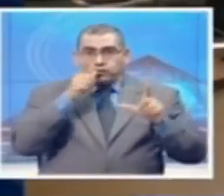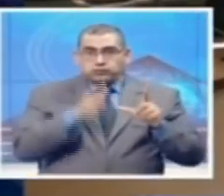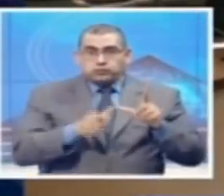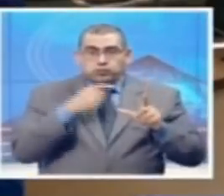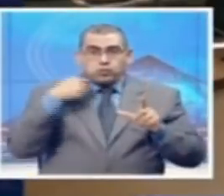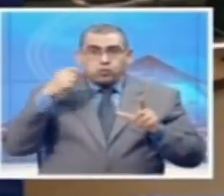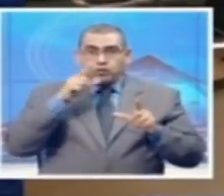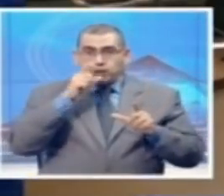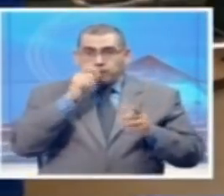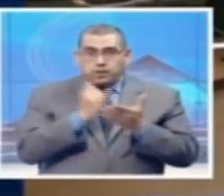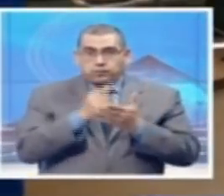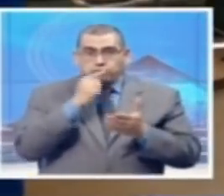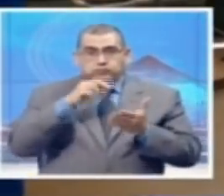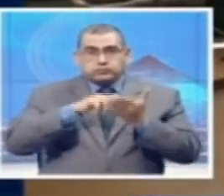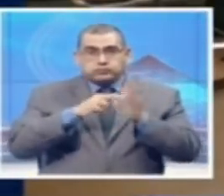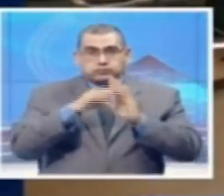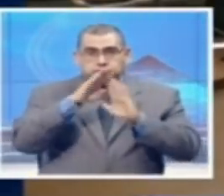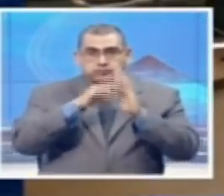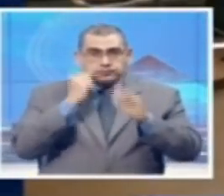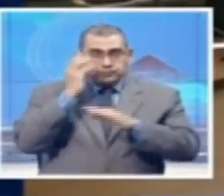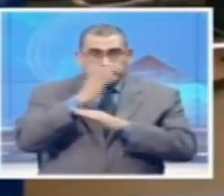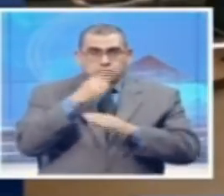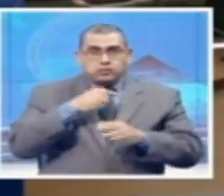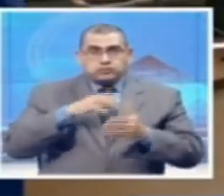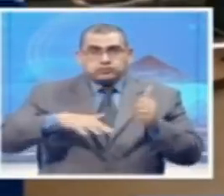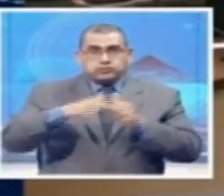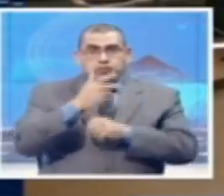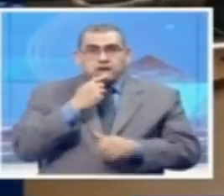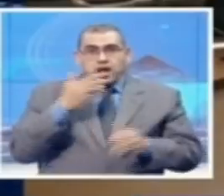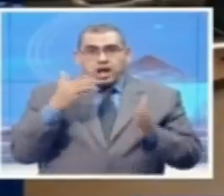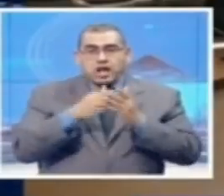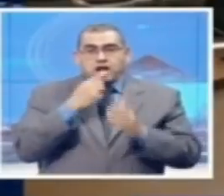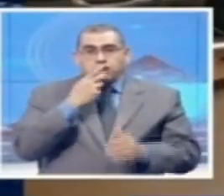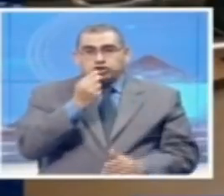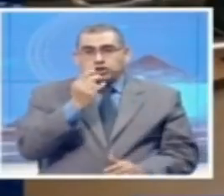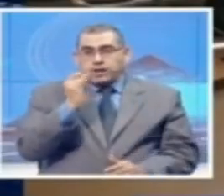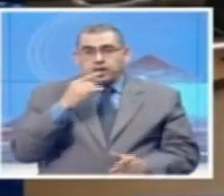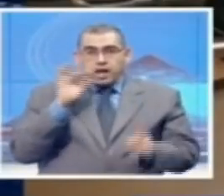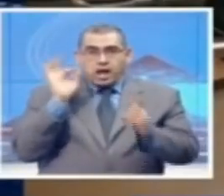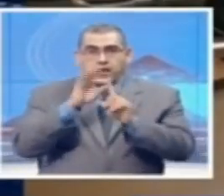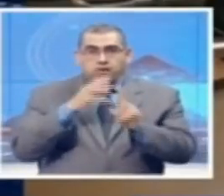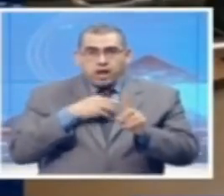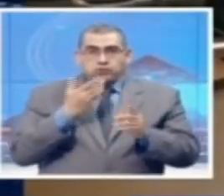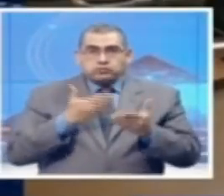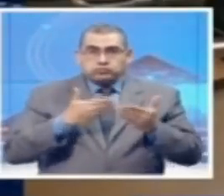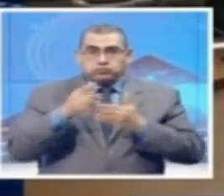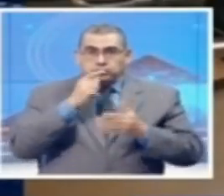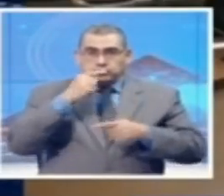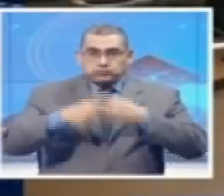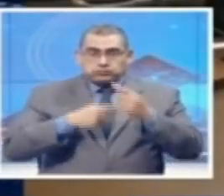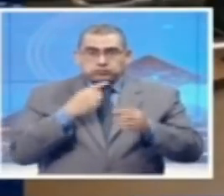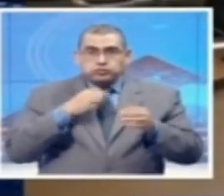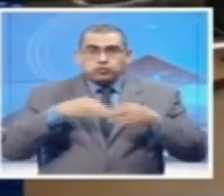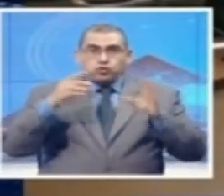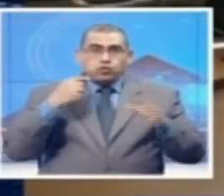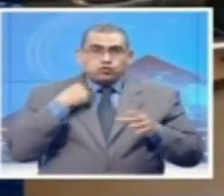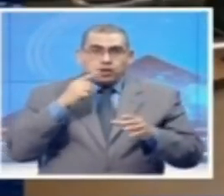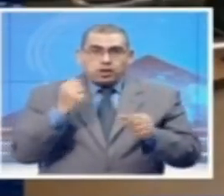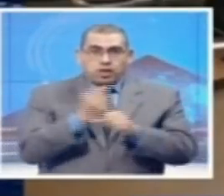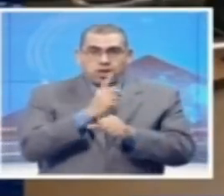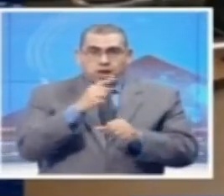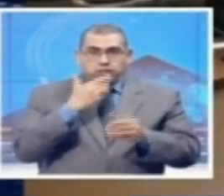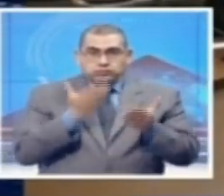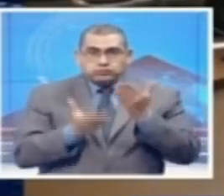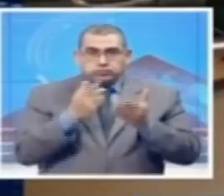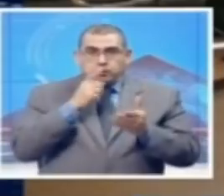وأوضح وزير الري أنه تم وضع استراتيجية قومية حتى عام 2050 تهدف لتحقيق الإدارة المستدامة للموارد المائية والموازنة